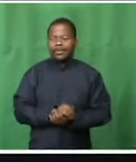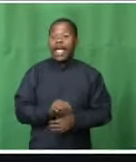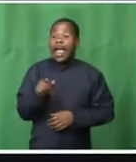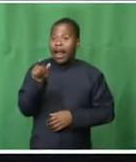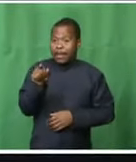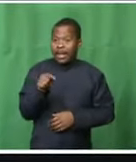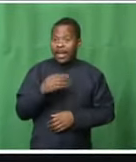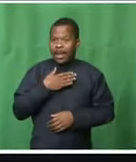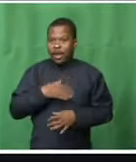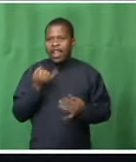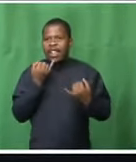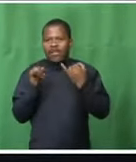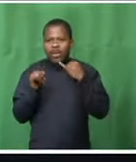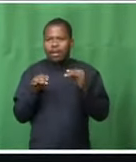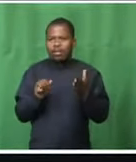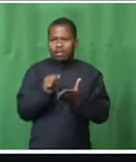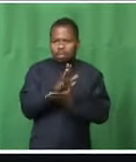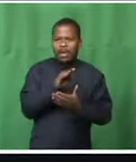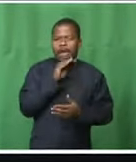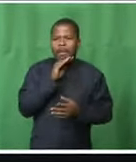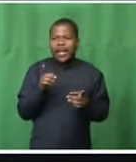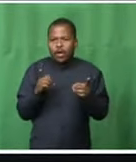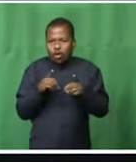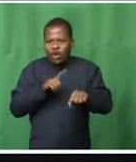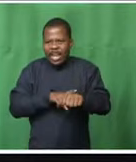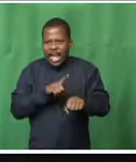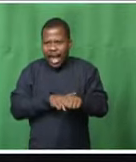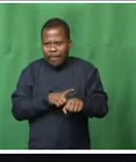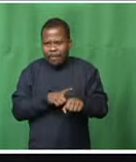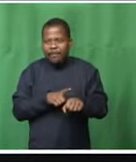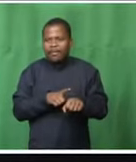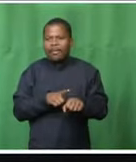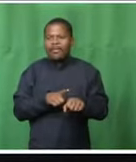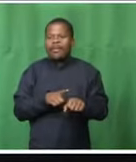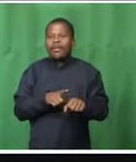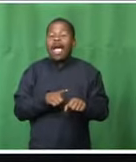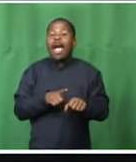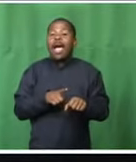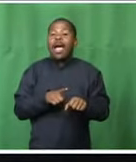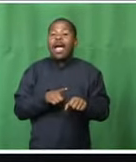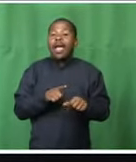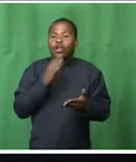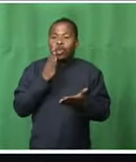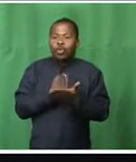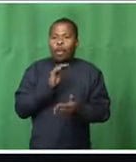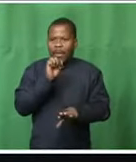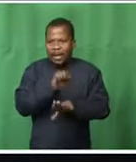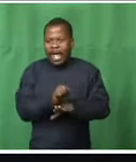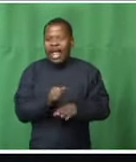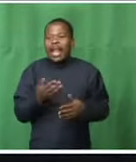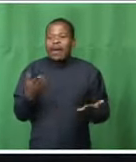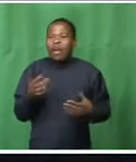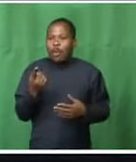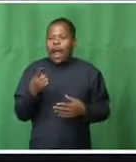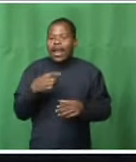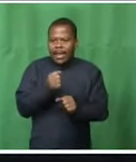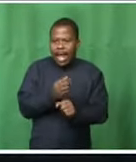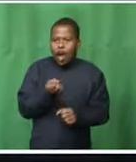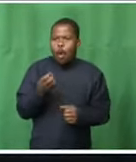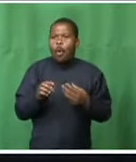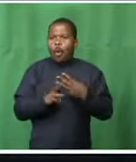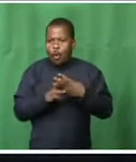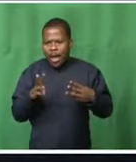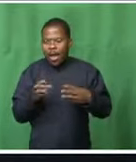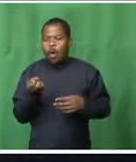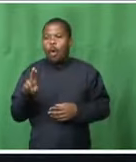umlayeto ukuthi awenze unyamalale emva kwesikhathi lesithide. Kungaba ngemuva kwelelanga noma ke liviki noma ngemuva